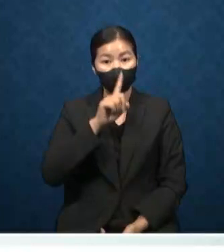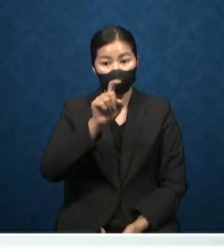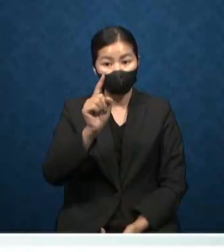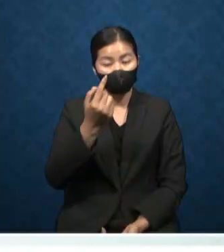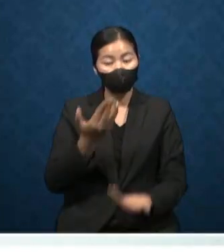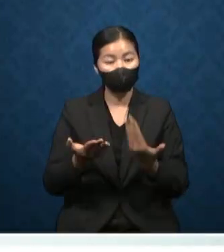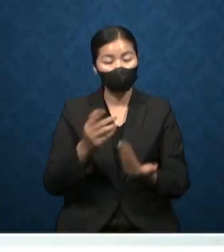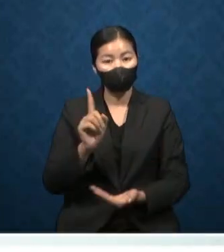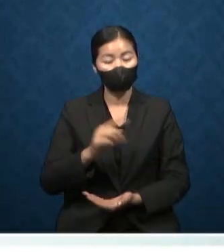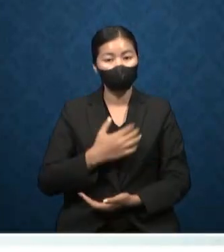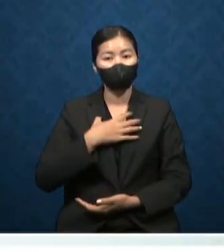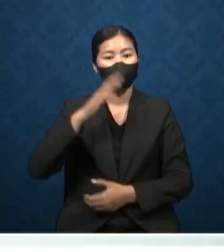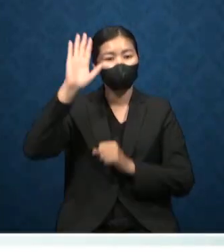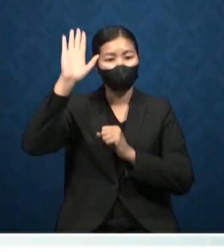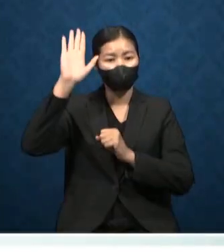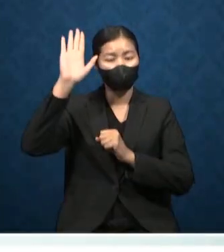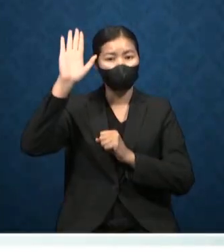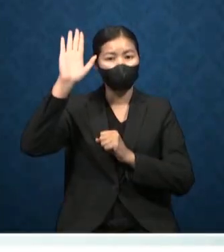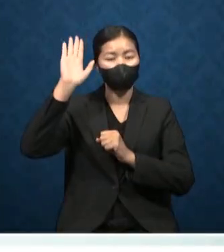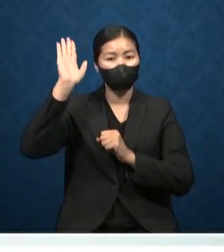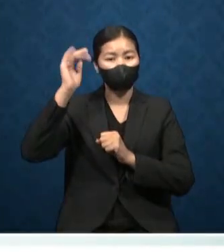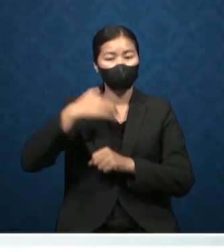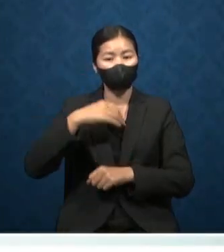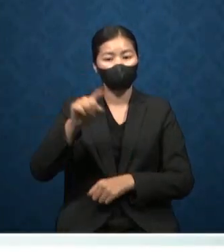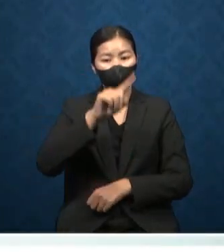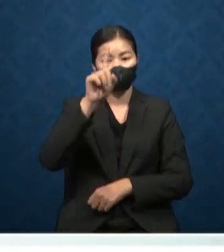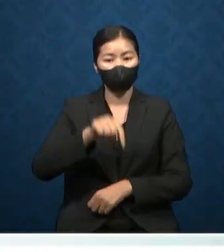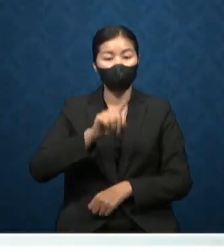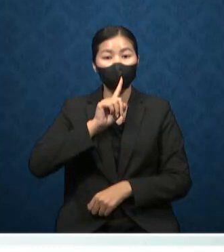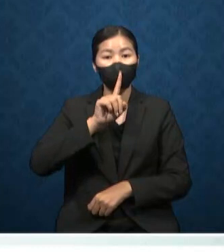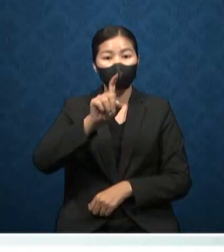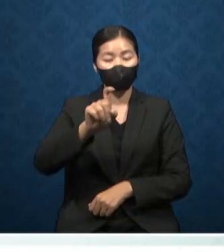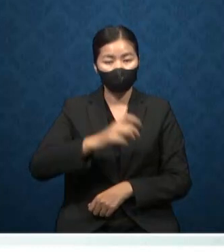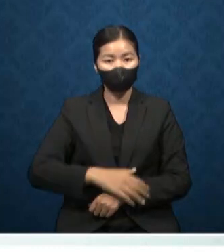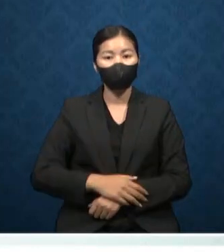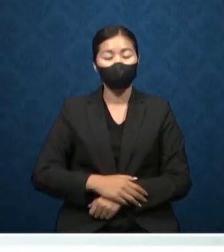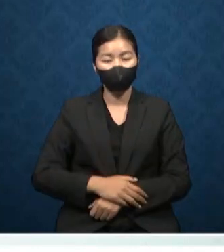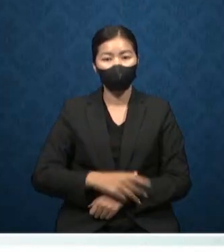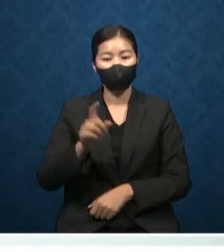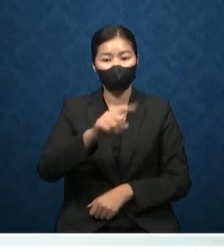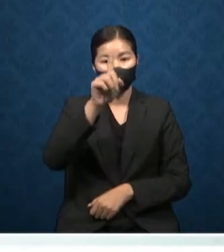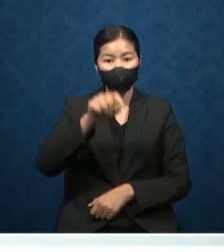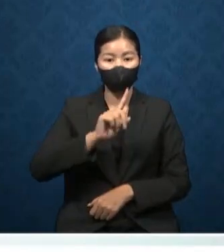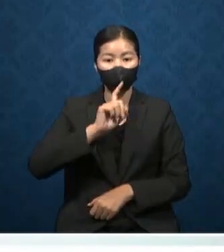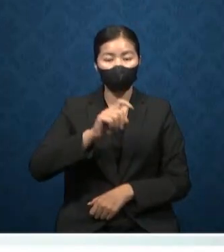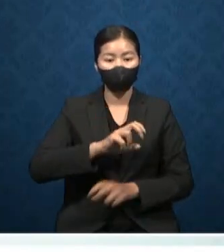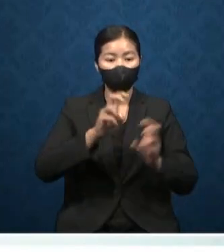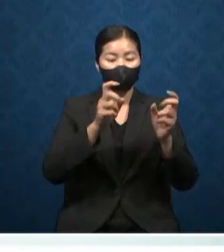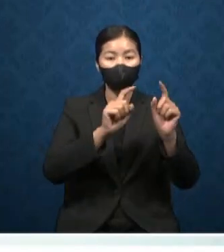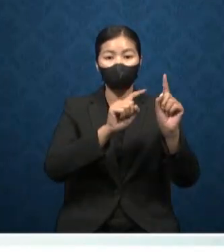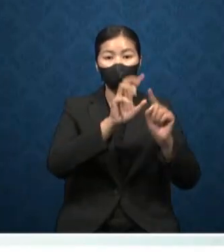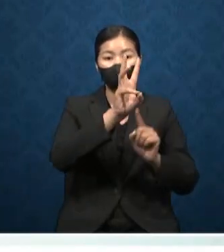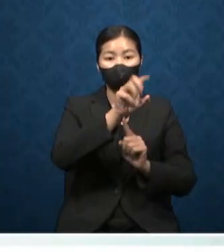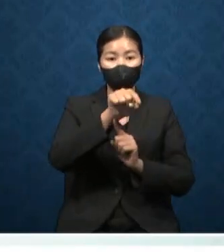ประธานครับพลอากาศตรีเฉลิมชัยคืองามสมาชิกวุฒิสภาขออนุญาตตั้งคำถามครับท่านประธานครับท่านประธานครับข้อความในข้อ 6.1 ของ